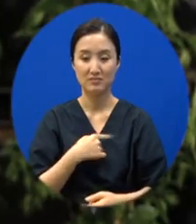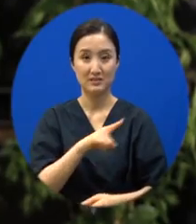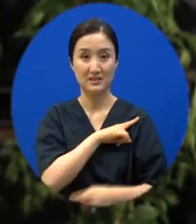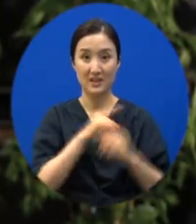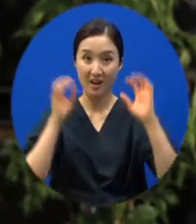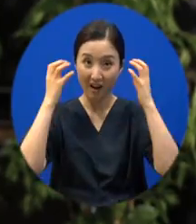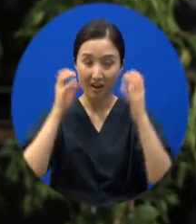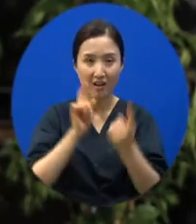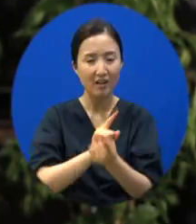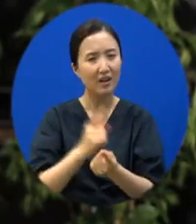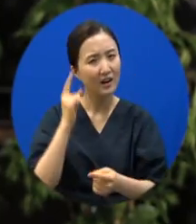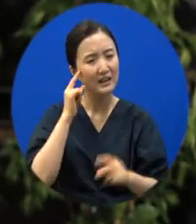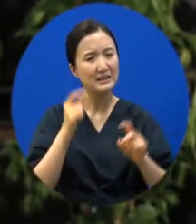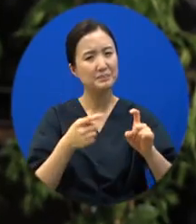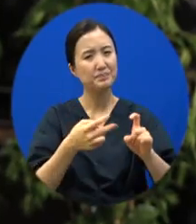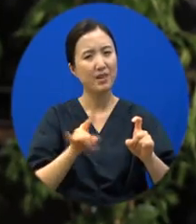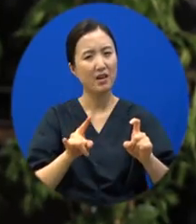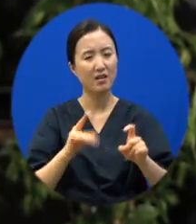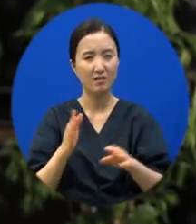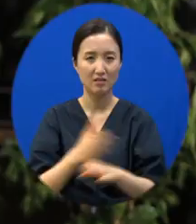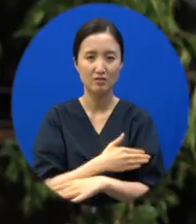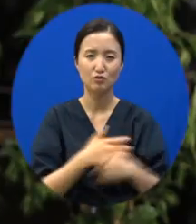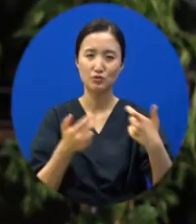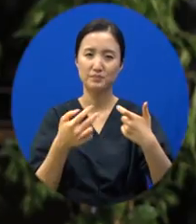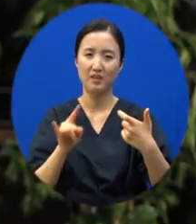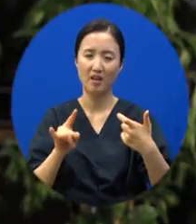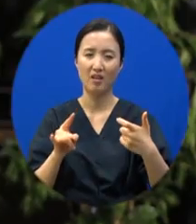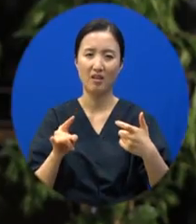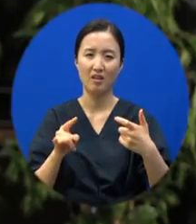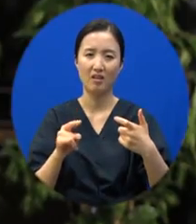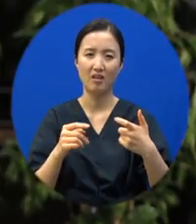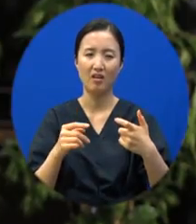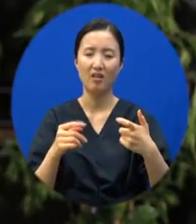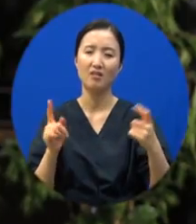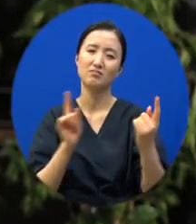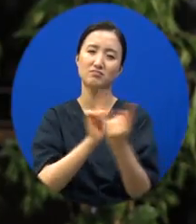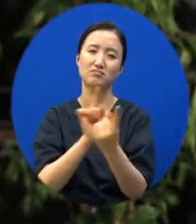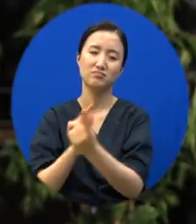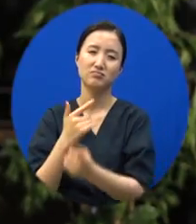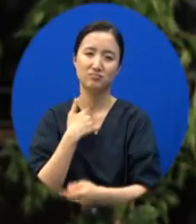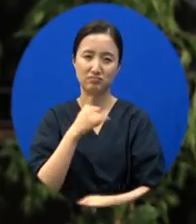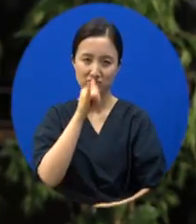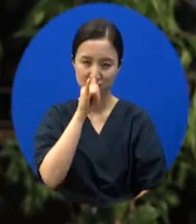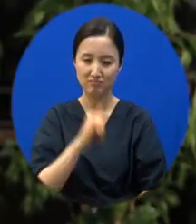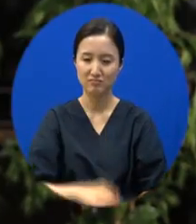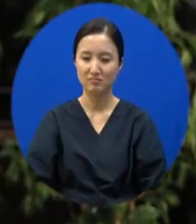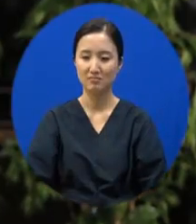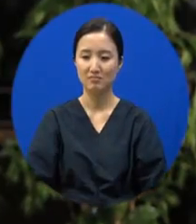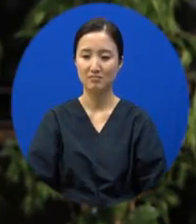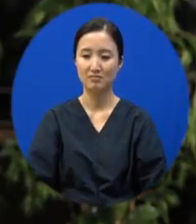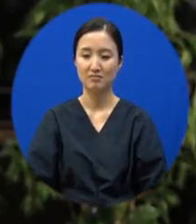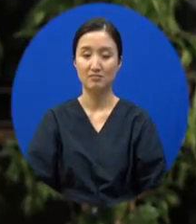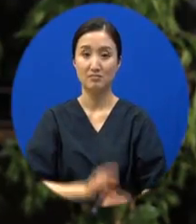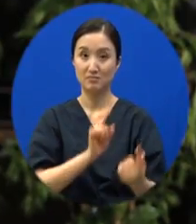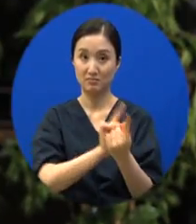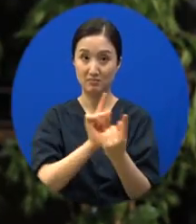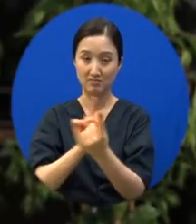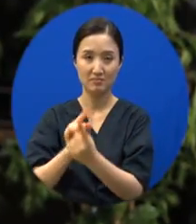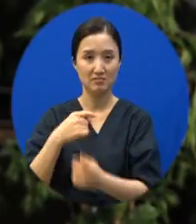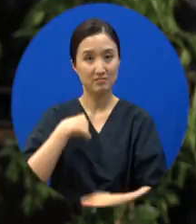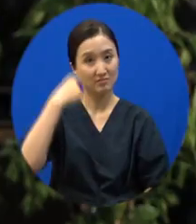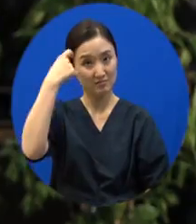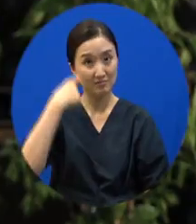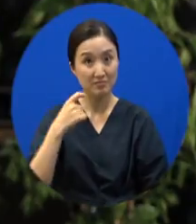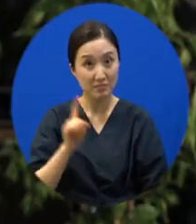연령이 10대부터 60대까지 네, 그렇게 저를 찾아오십니다. 제가 그런 분들의 컨설팅을